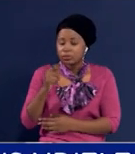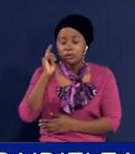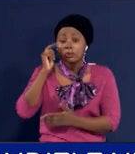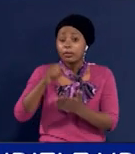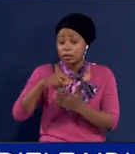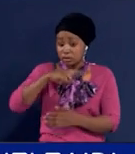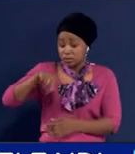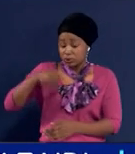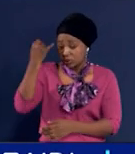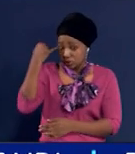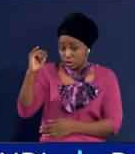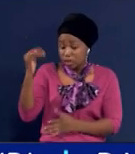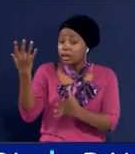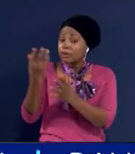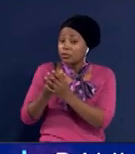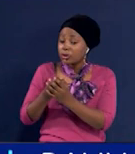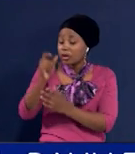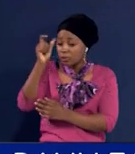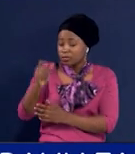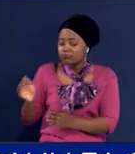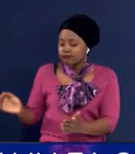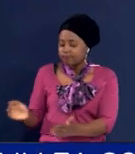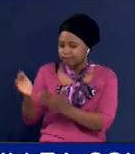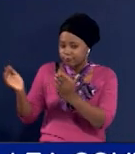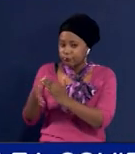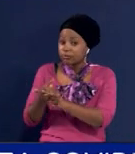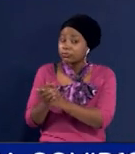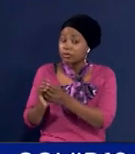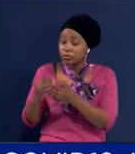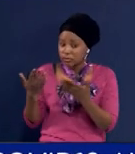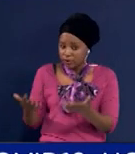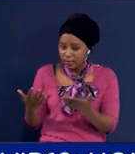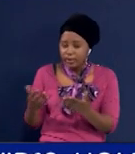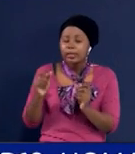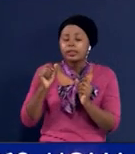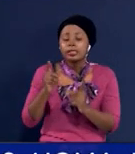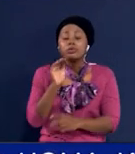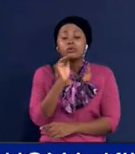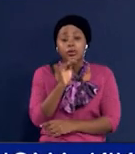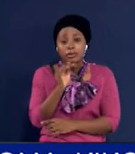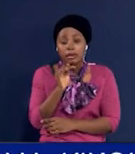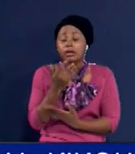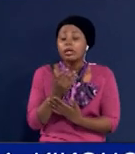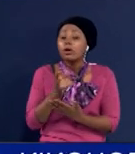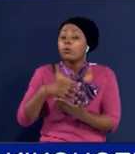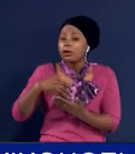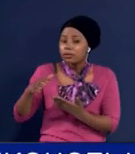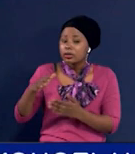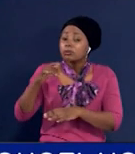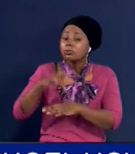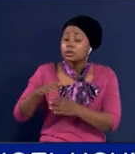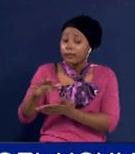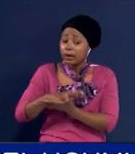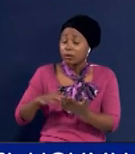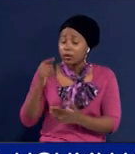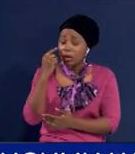kwamba pamoja na kwamba watu tunawahamasisha wanawe mikono mara kwa mara, lakini tunawaambia pia waepuke kugusa maeneo ya uso